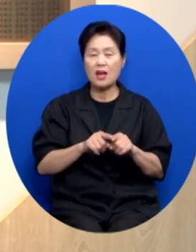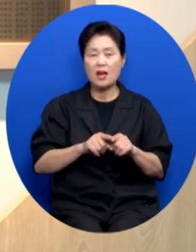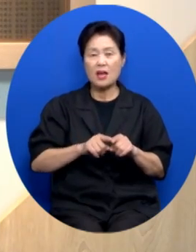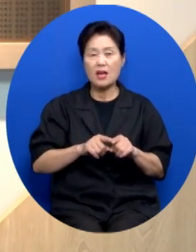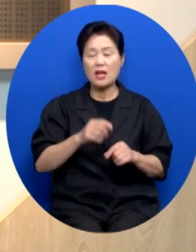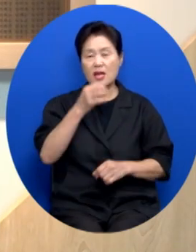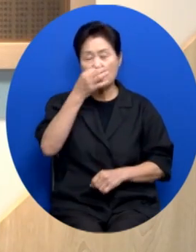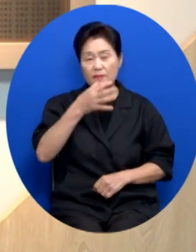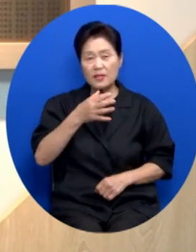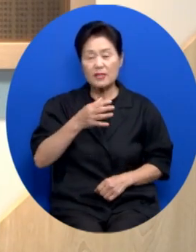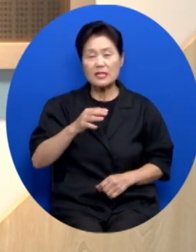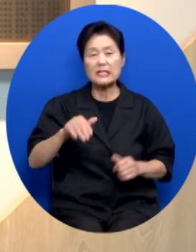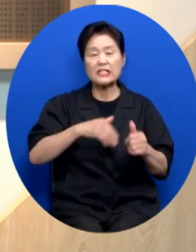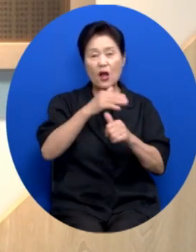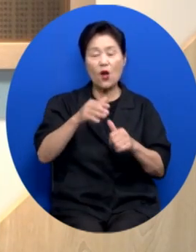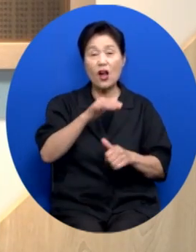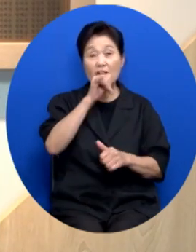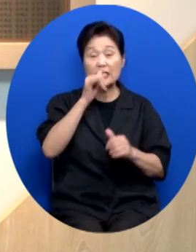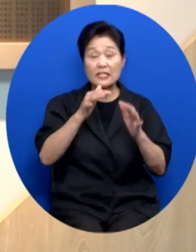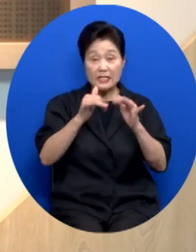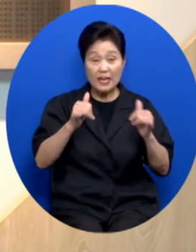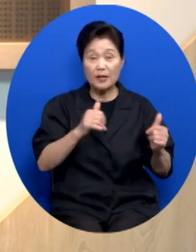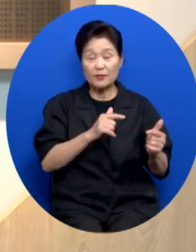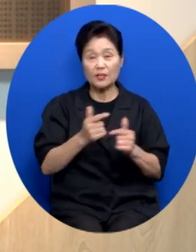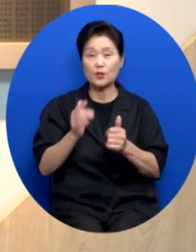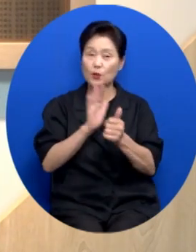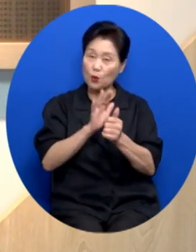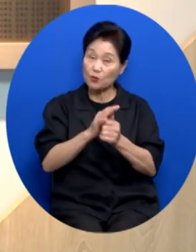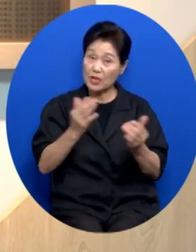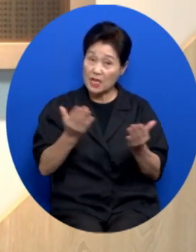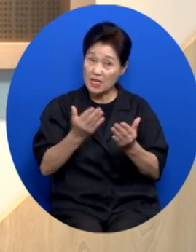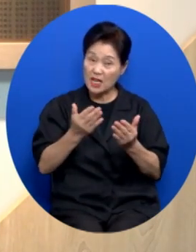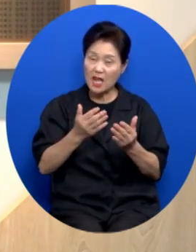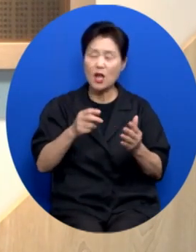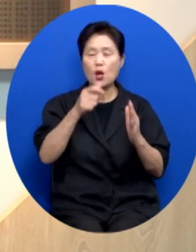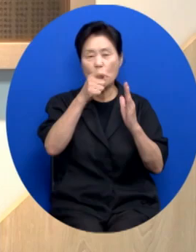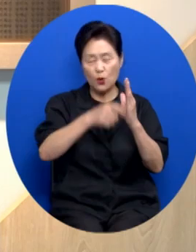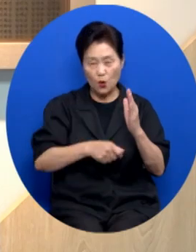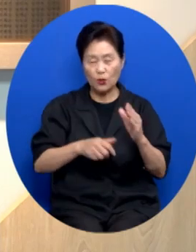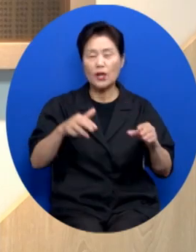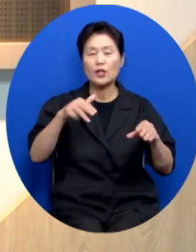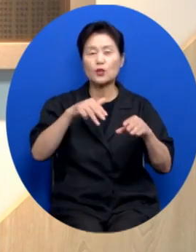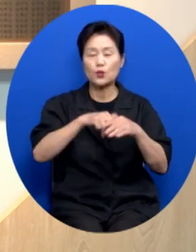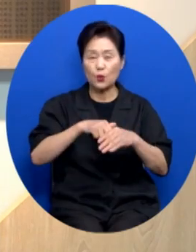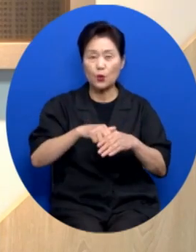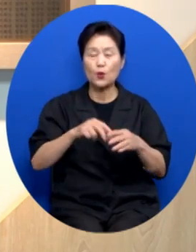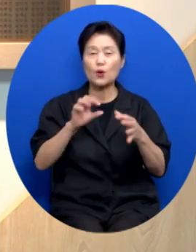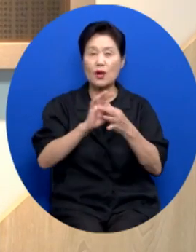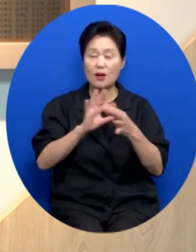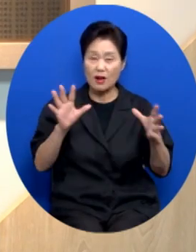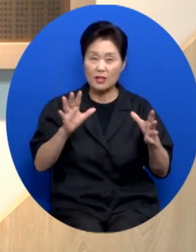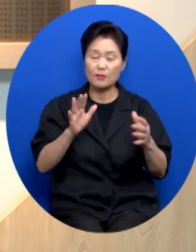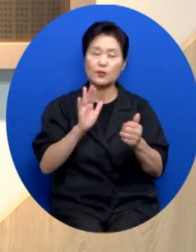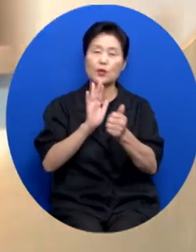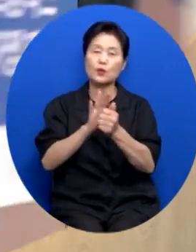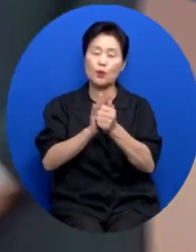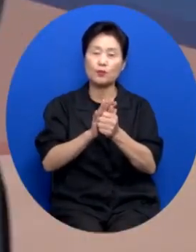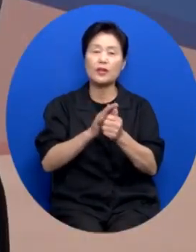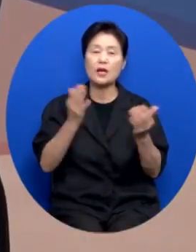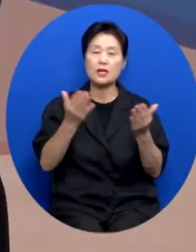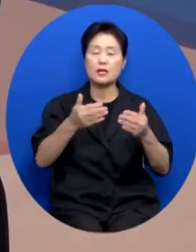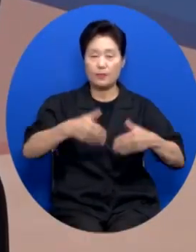일에 있어서는 어떤 교단이나 또 종교까지도 초월해서 돕는 것이 필요하다고